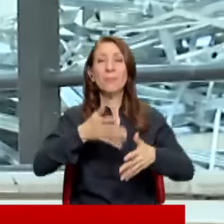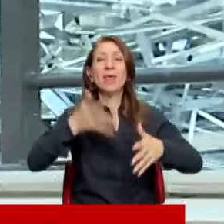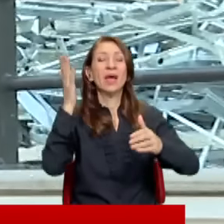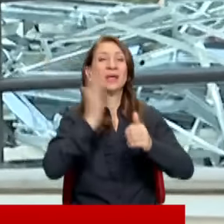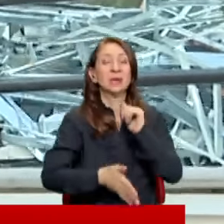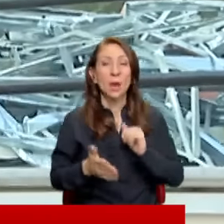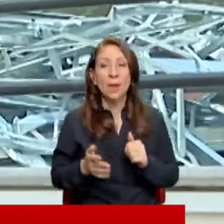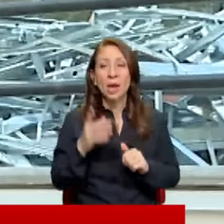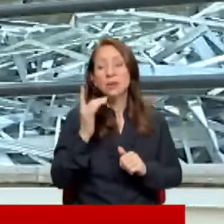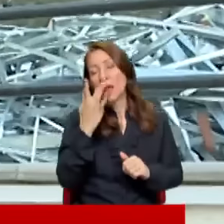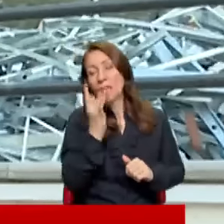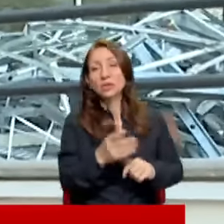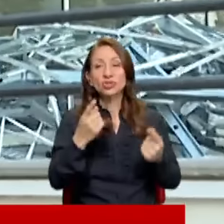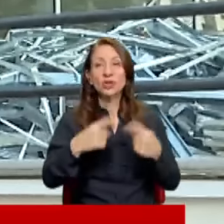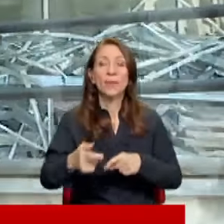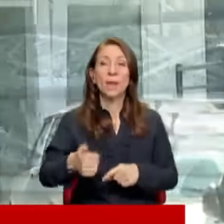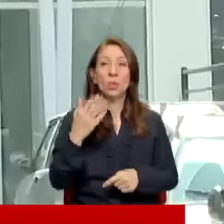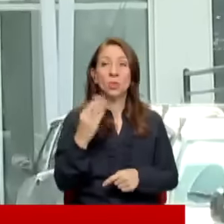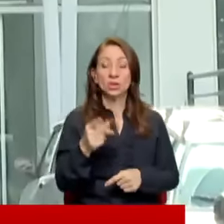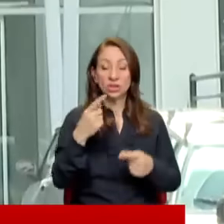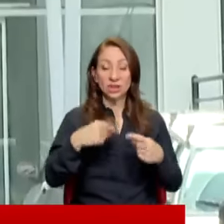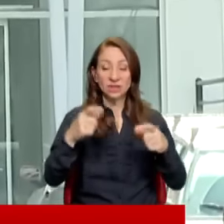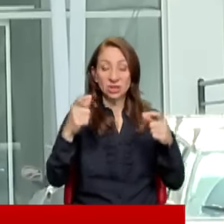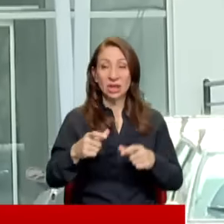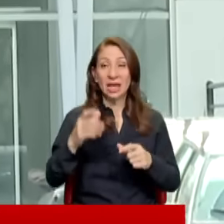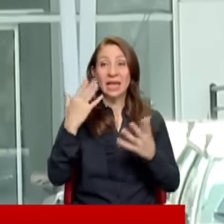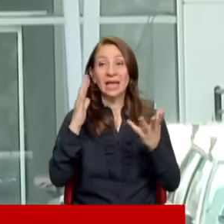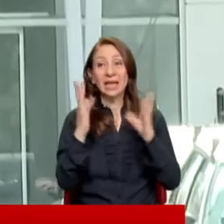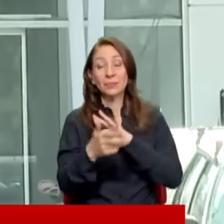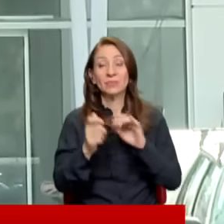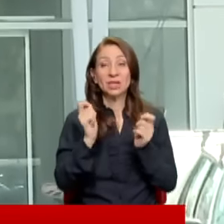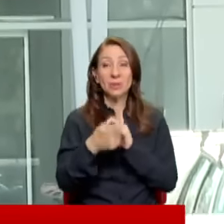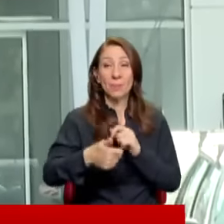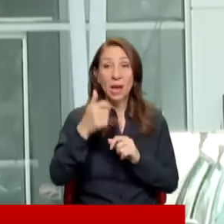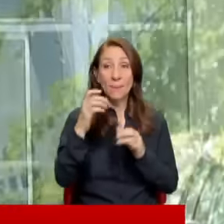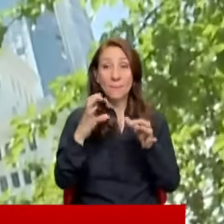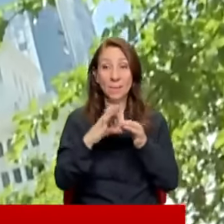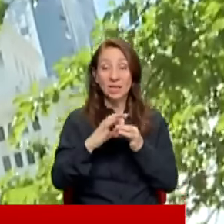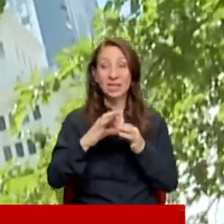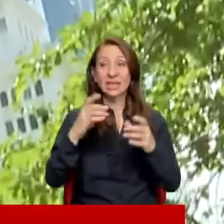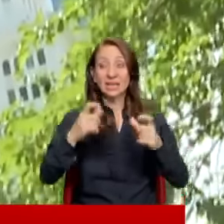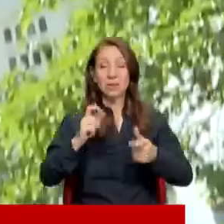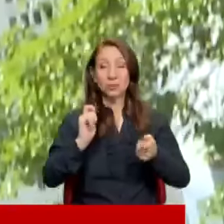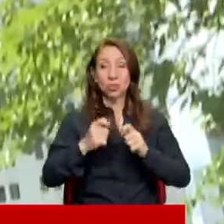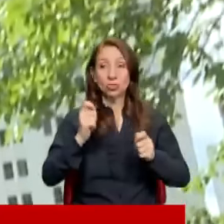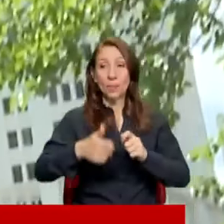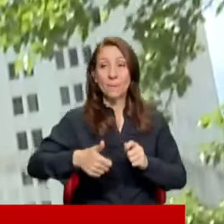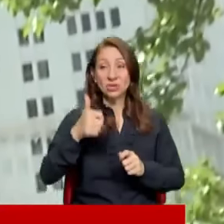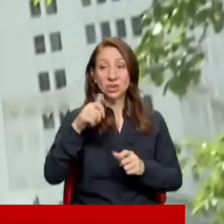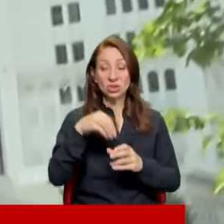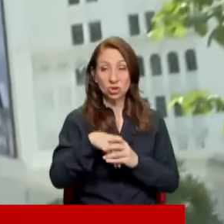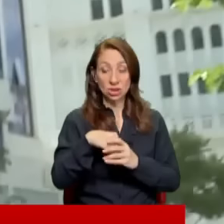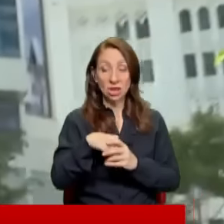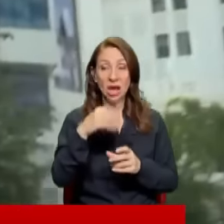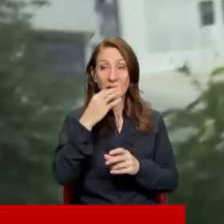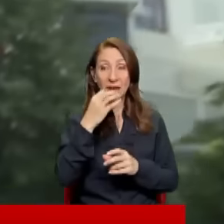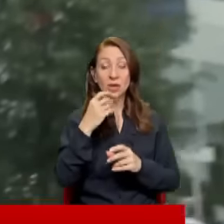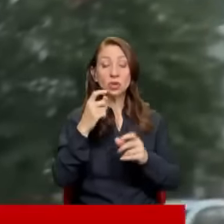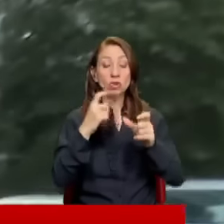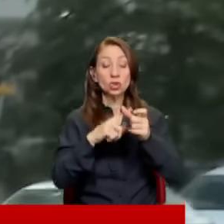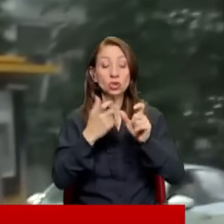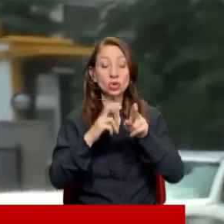ama o yasağa ilk delen Çevre Bakanlığı oldu çevre şehircilik ve iklim değişikliği Bakanlığı'na bağlı kentsel dönüşüm başkanlığı için Ankara